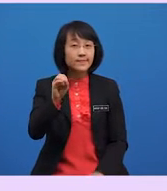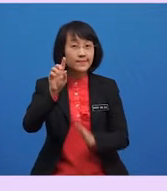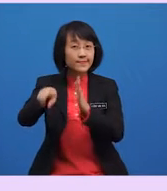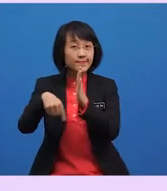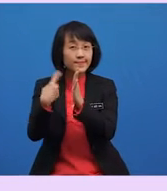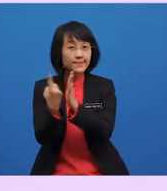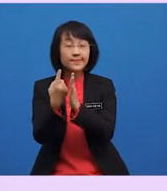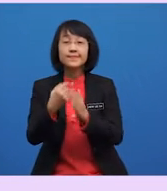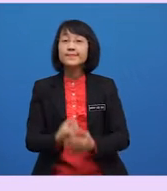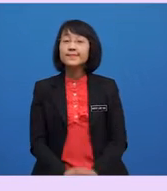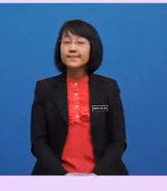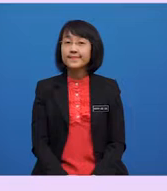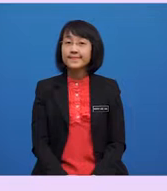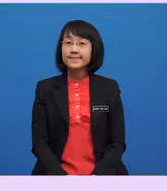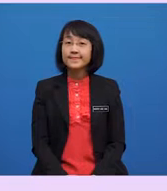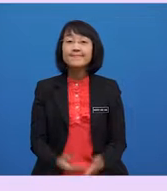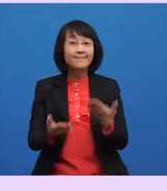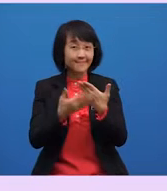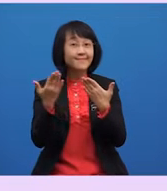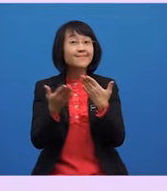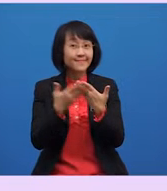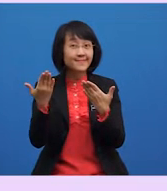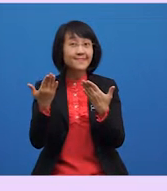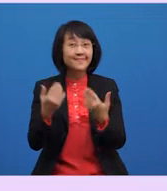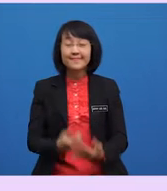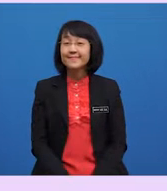jam. Mudah bukan?